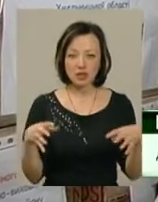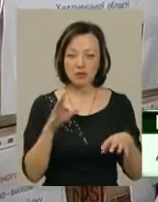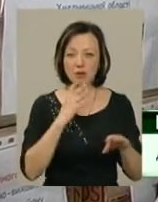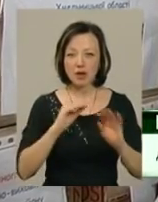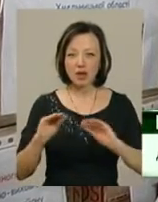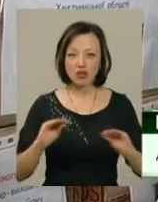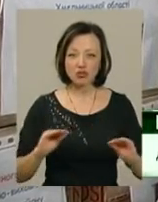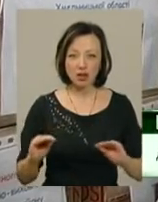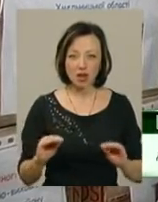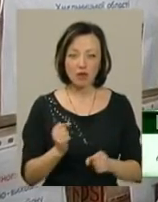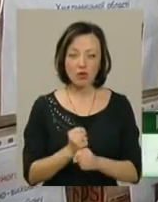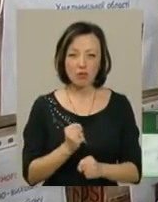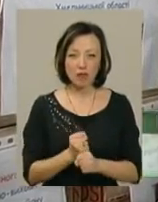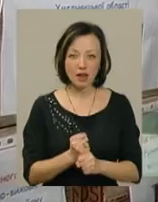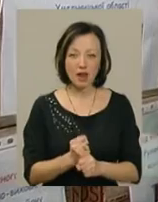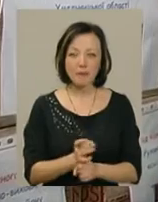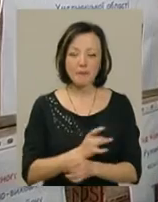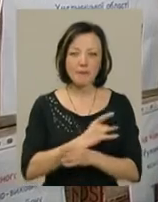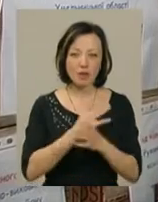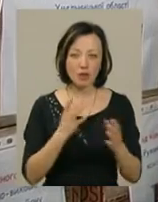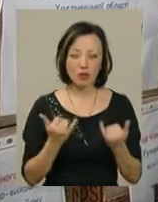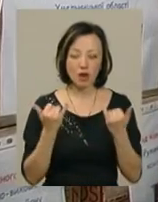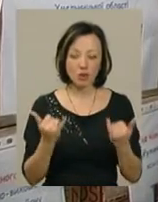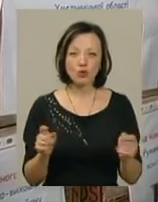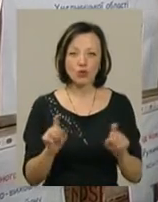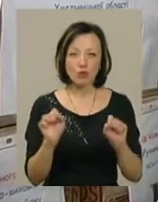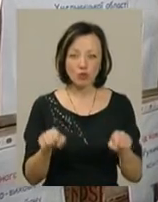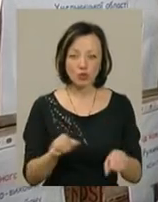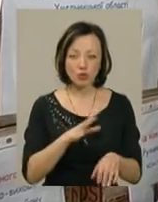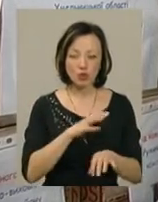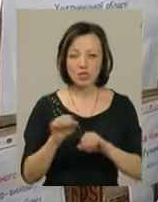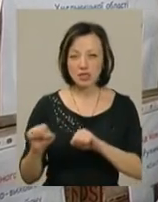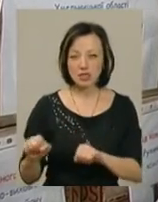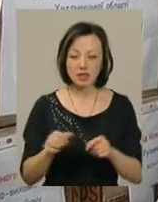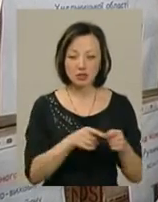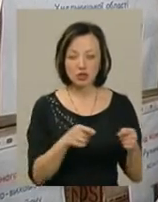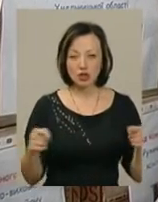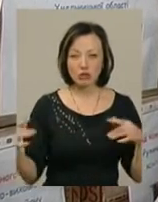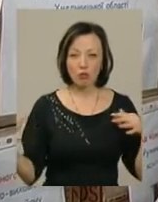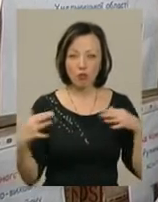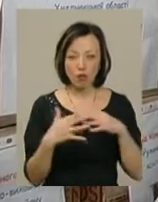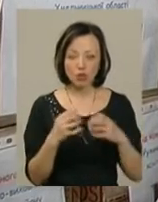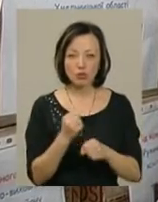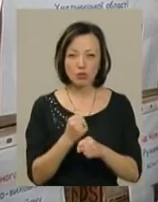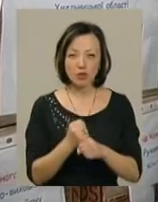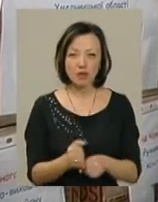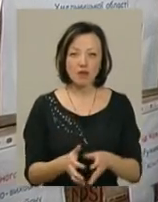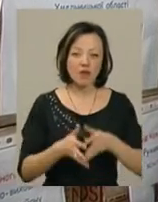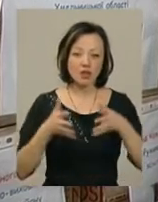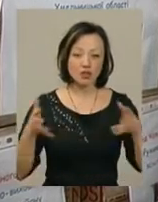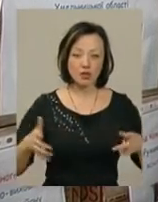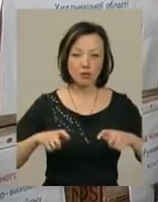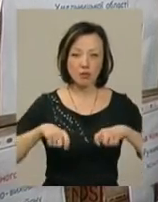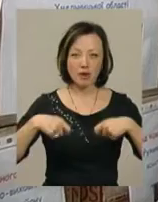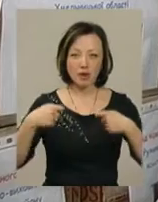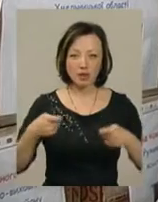прикрашали її і робили її білою, для того, щоб можна було захиститися під час бою. Зробили величезну і